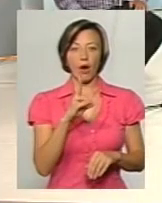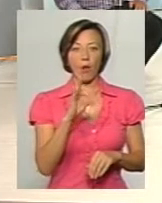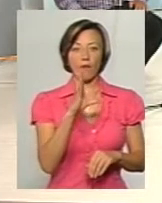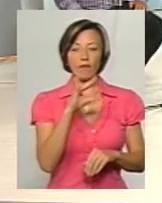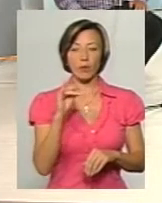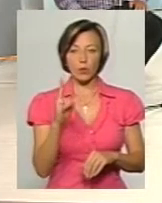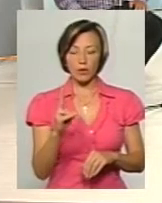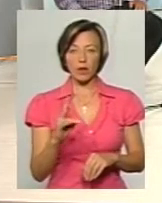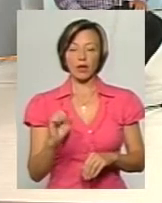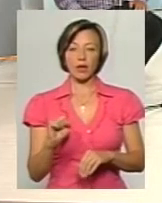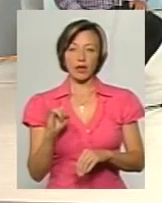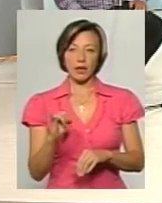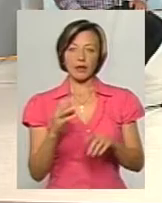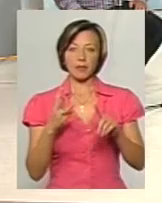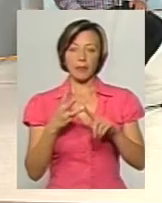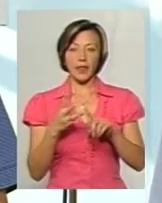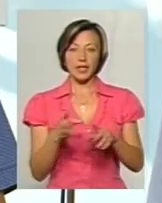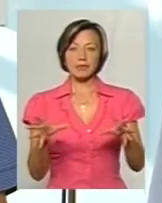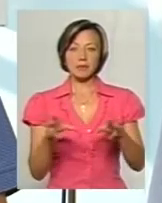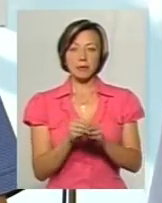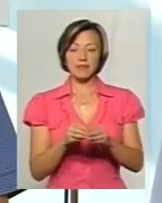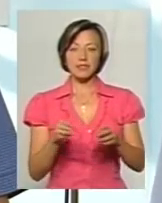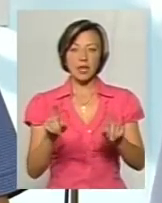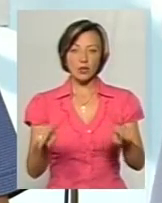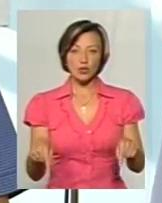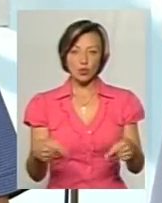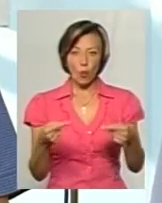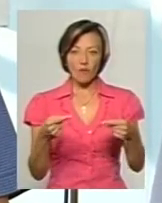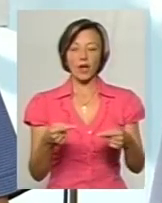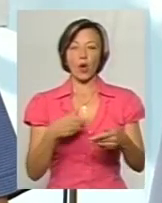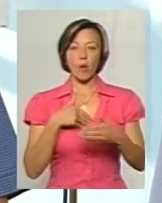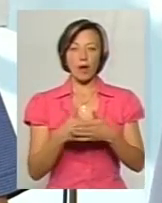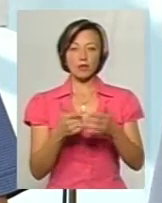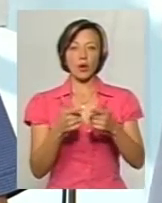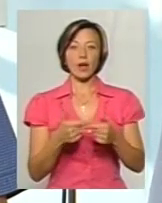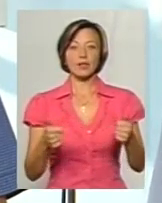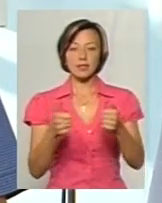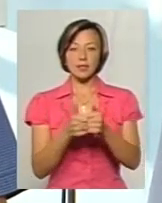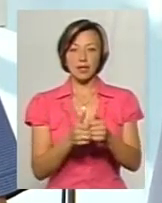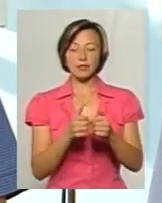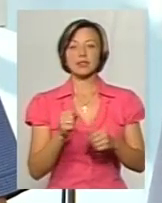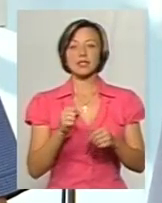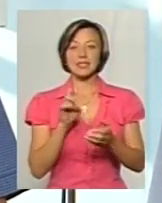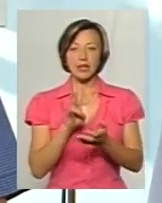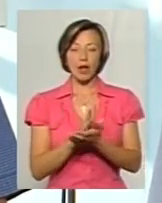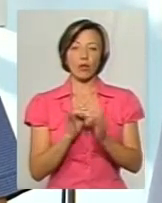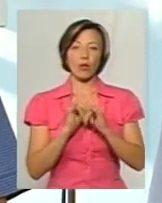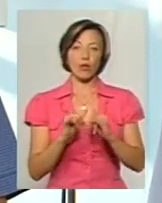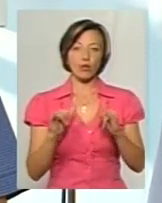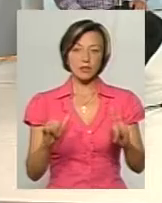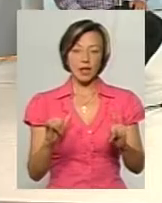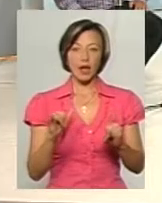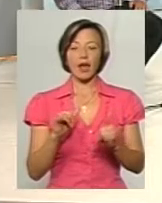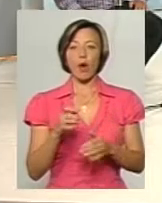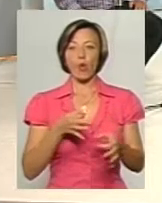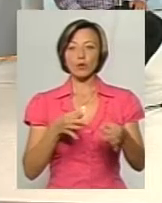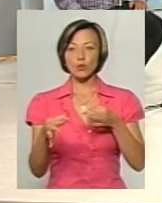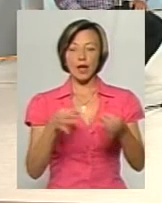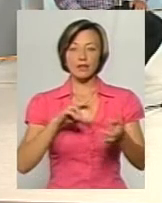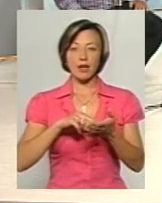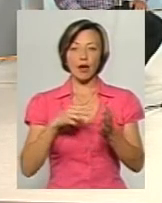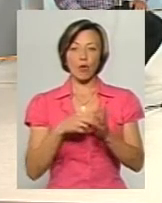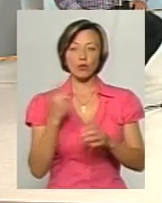Дмитро Василенко, співзасновник громадської організації «Агенція сталого розвитку «Астарт» та консультант з юридичних питань в Асоціації міст